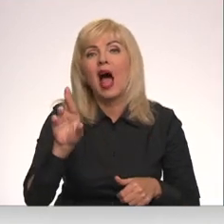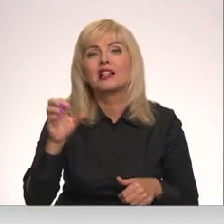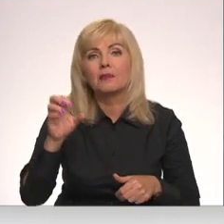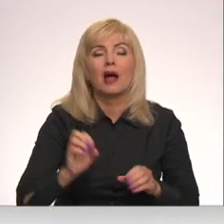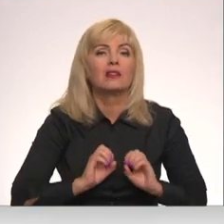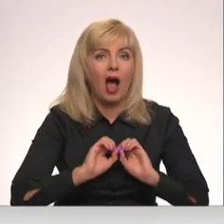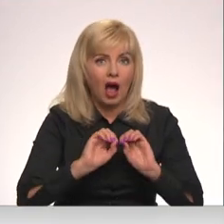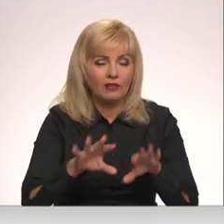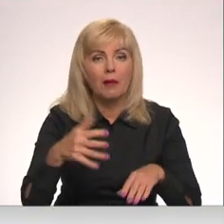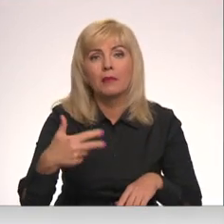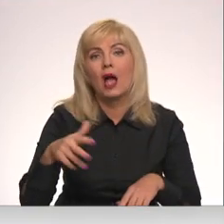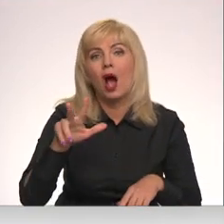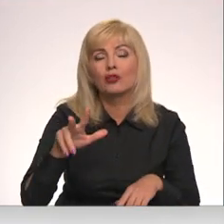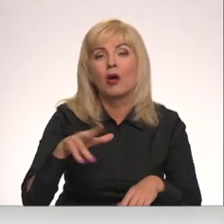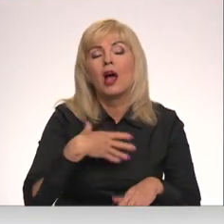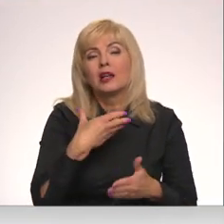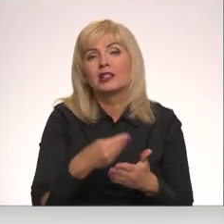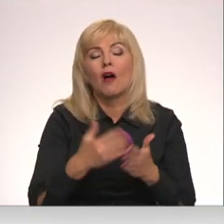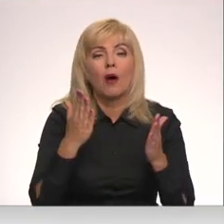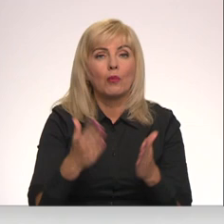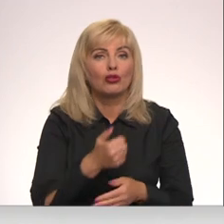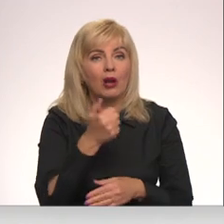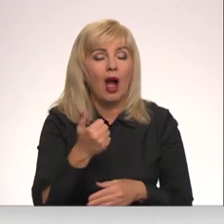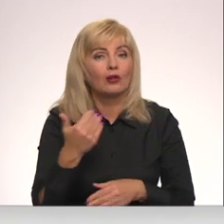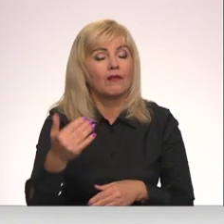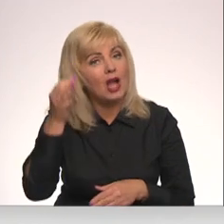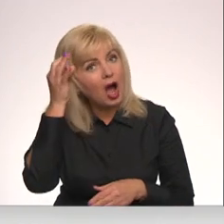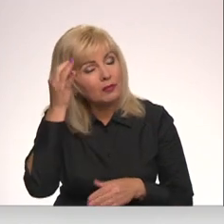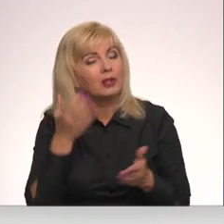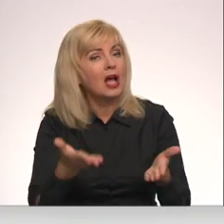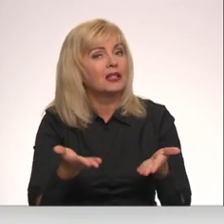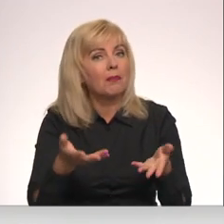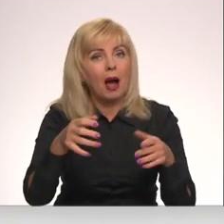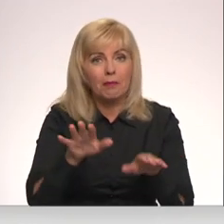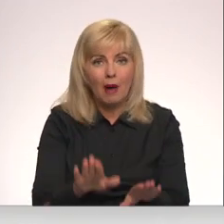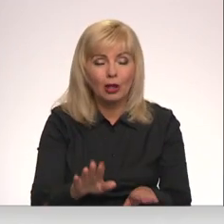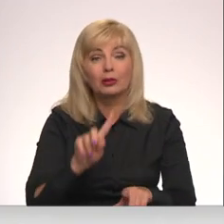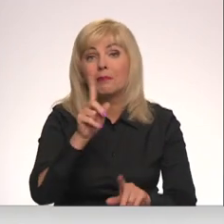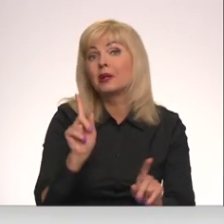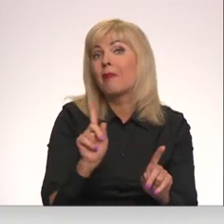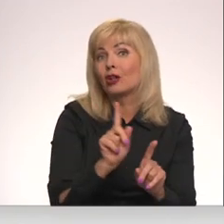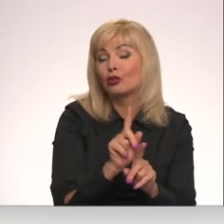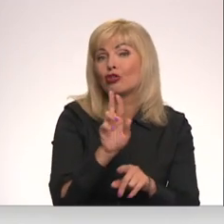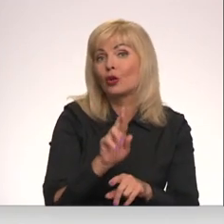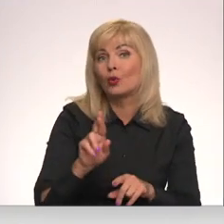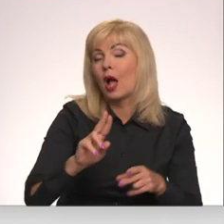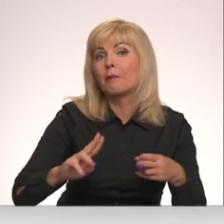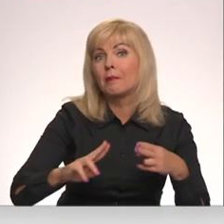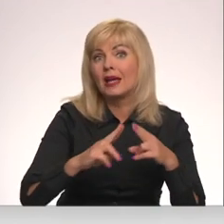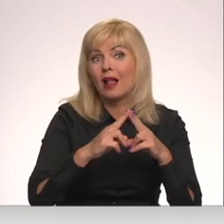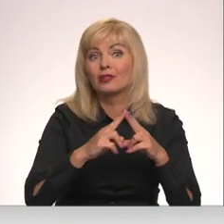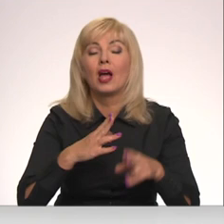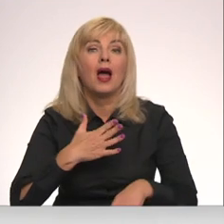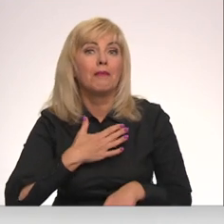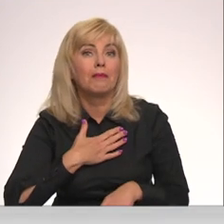atdevis 58 sava mūža gadus, bet atmiņā visspilgtāk esot palikusi pirmā tikšanās ar Rundāls pili.